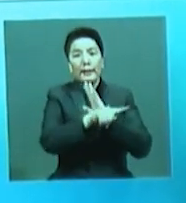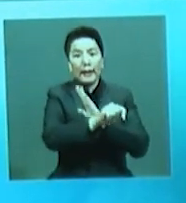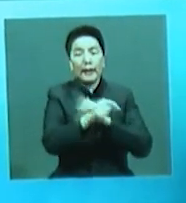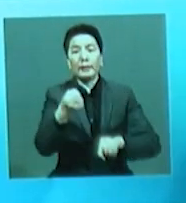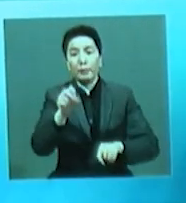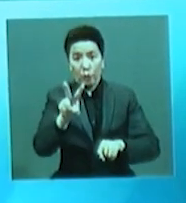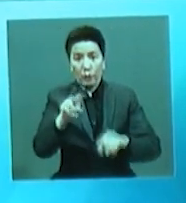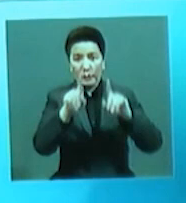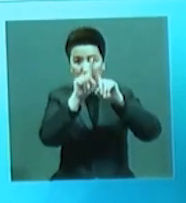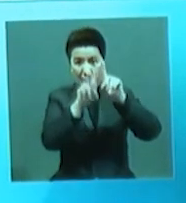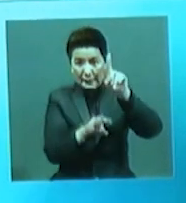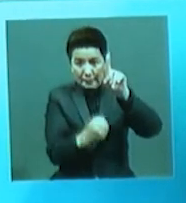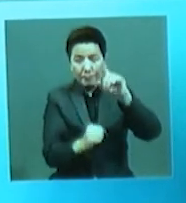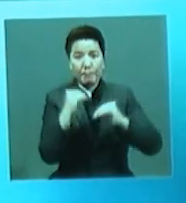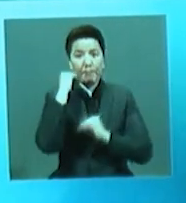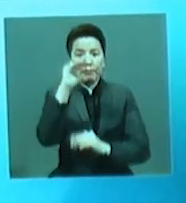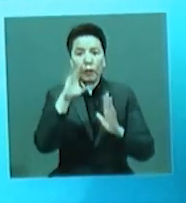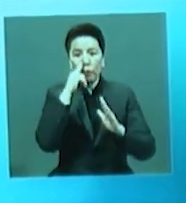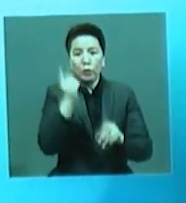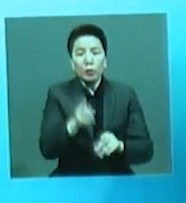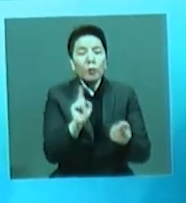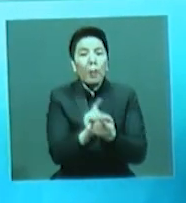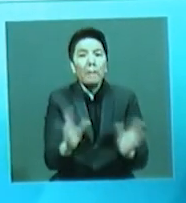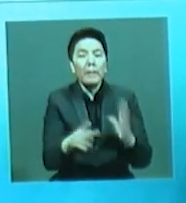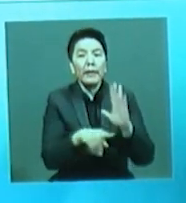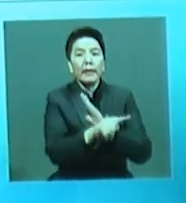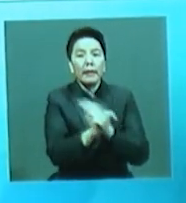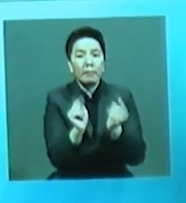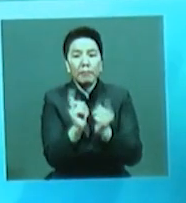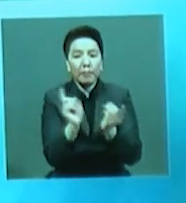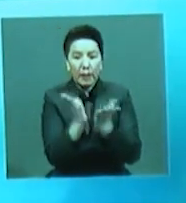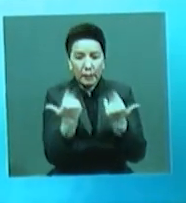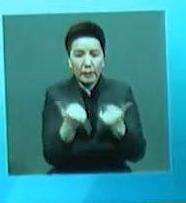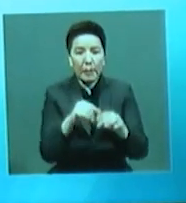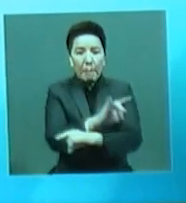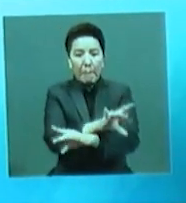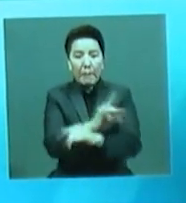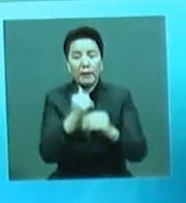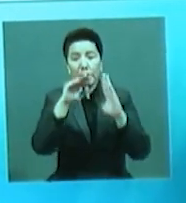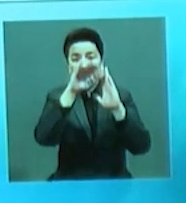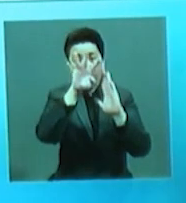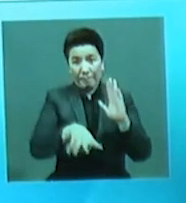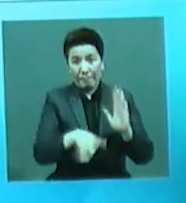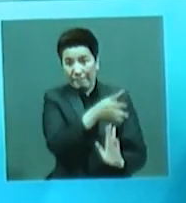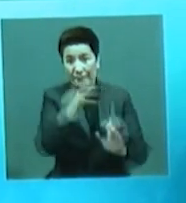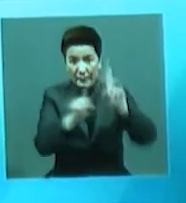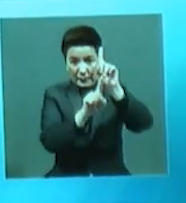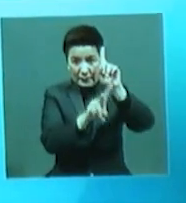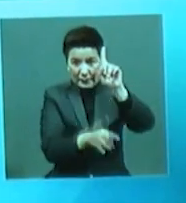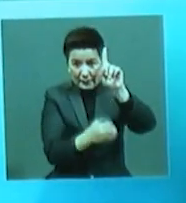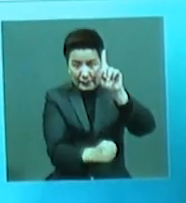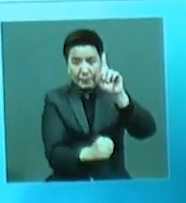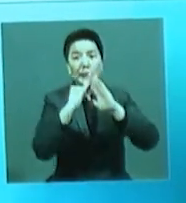ยศรีกำแพงแสนและบางเลนนอกจากนี้ยังได้กำหนดพื้นที่เฝ้าระวังสูงของจังหวัดอุบลราชธานี2อำเภอคื